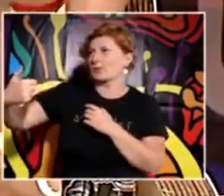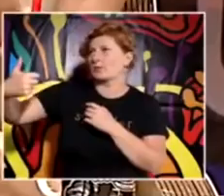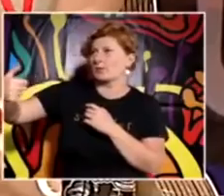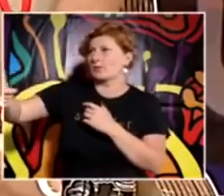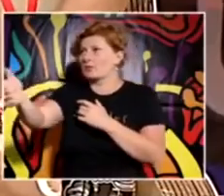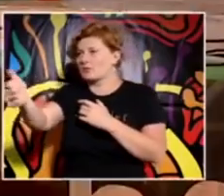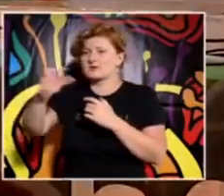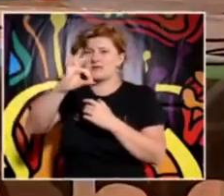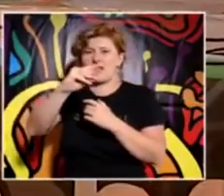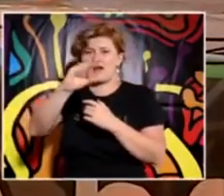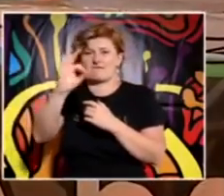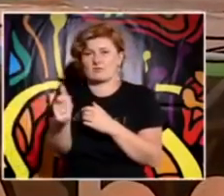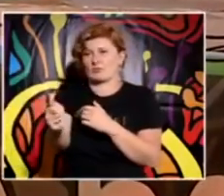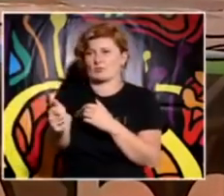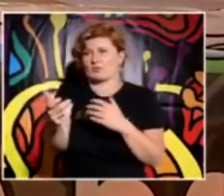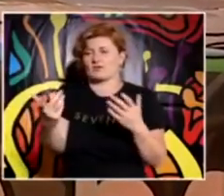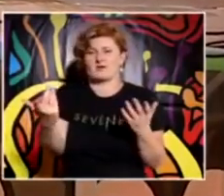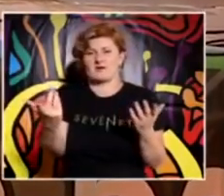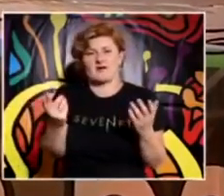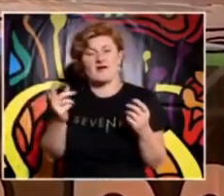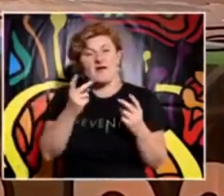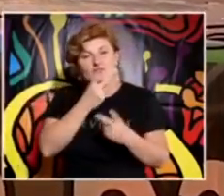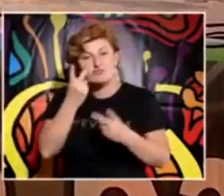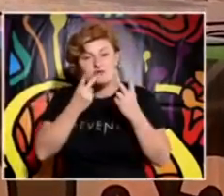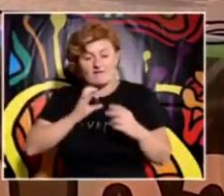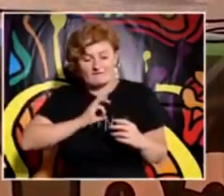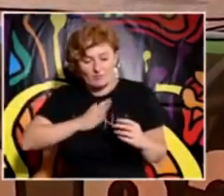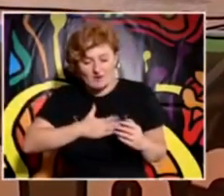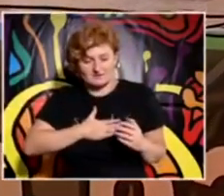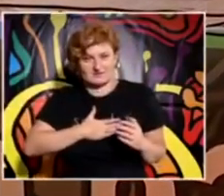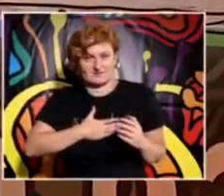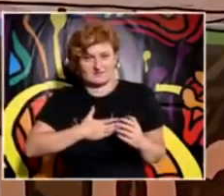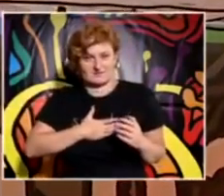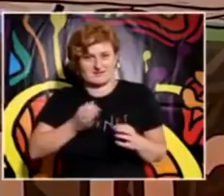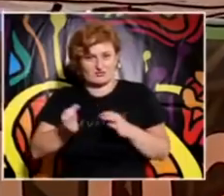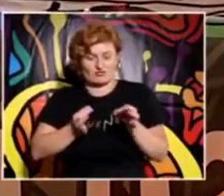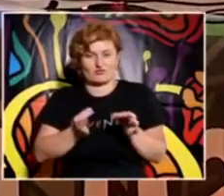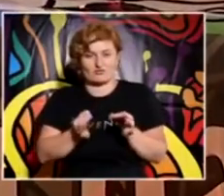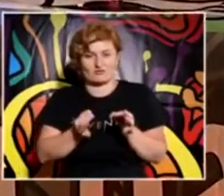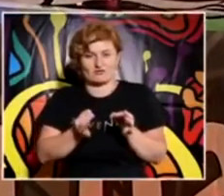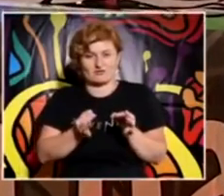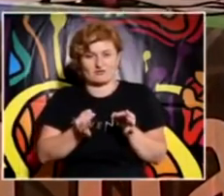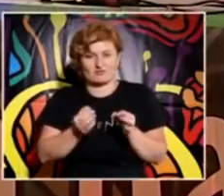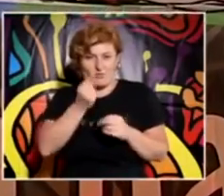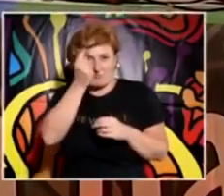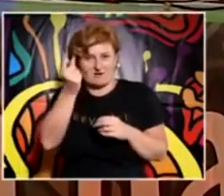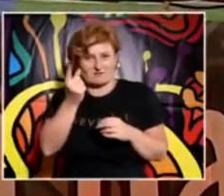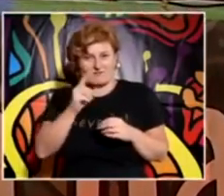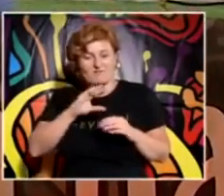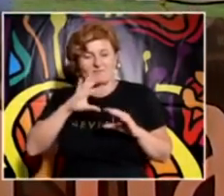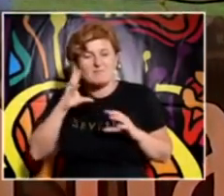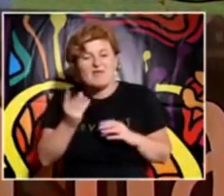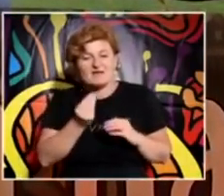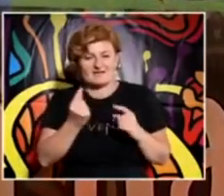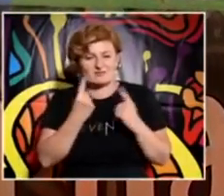czegoś, z czymś. A o to chodzi, żeby szukać własnych kadrów, szukać własnych historii, bo piękne przygody można